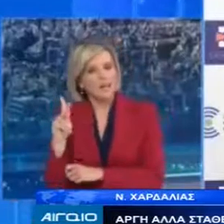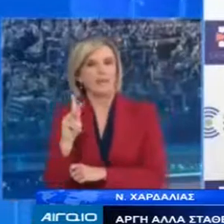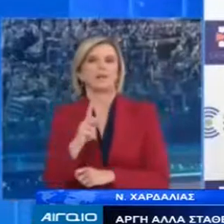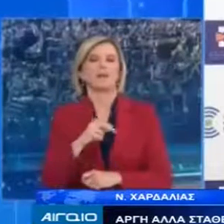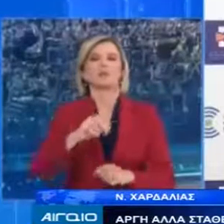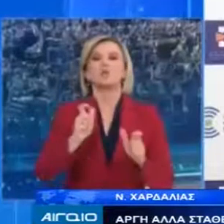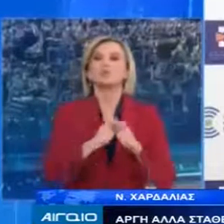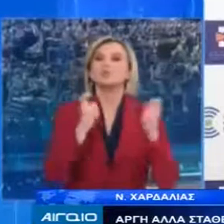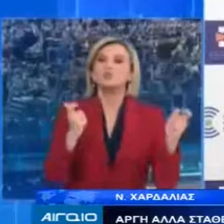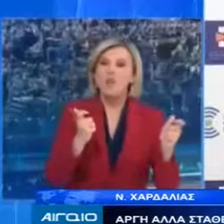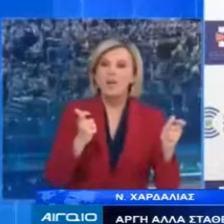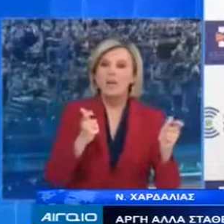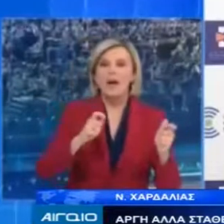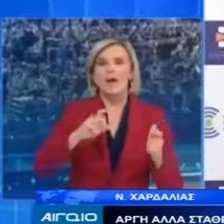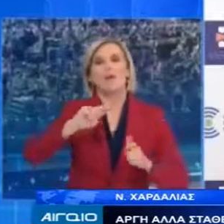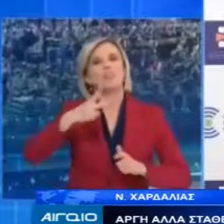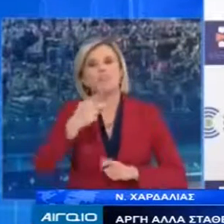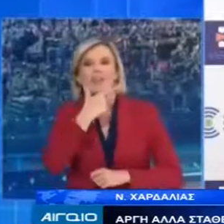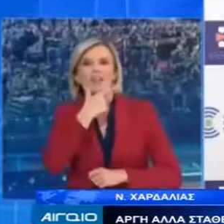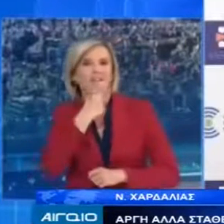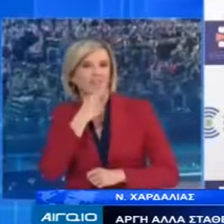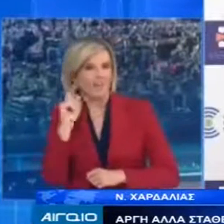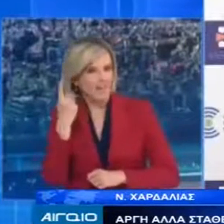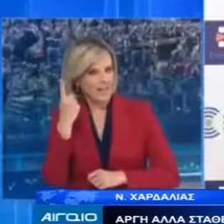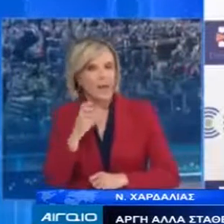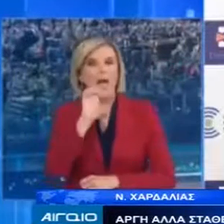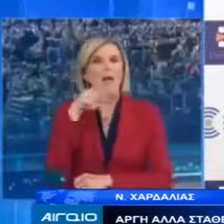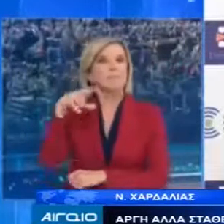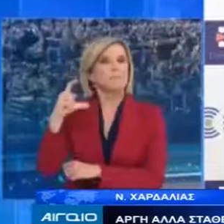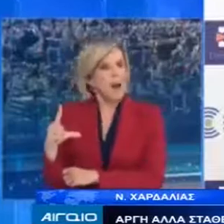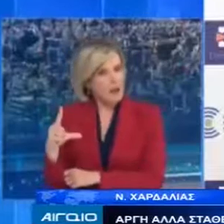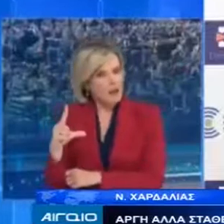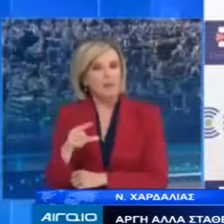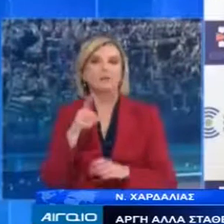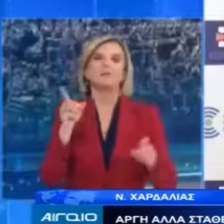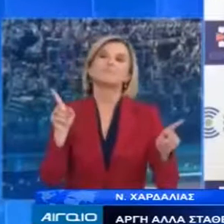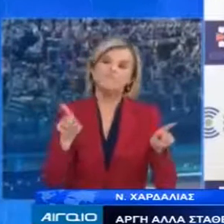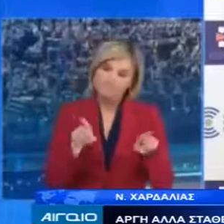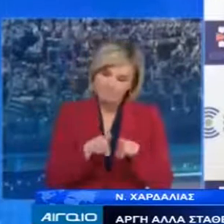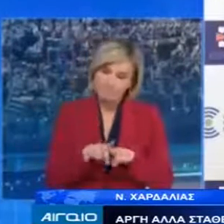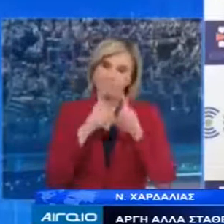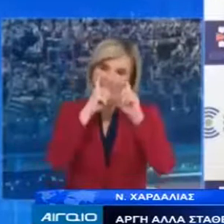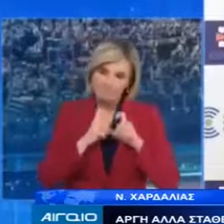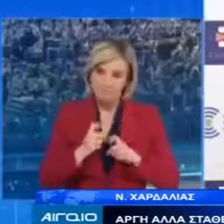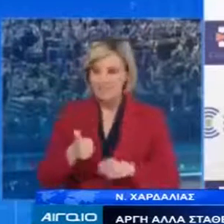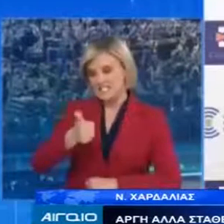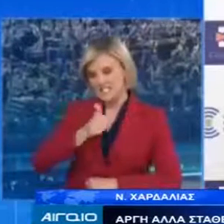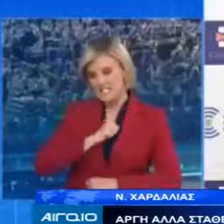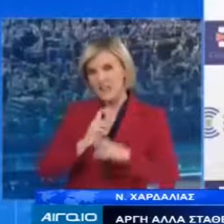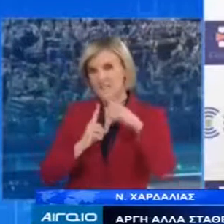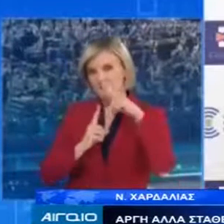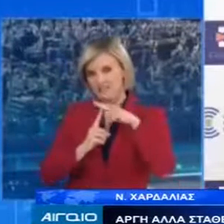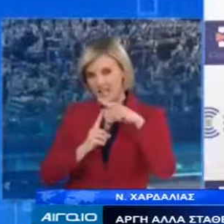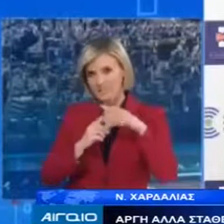προπαρασκευαστικού προγράμματος πιστοποίησης μεταλλικιακού έτους τάξης μαθητείας ΕΠΑΛ, πάντα με τη διενέργεια self-test μια φορά την εβδομάδα